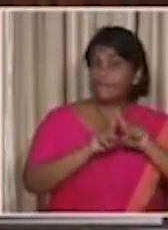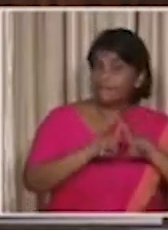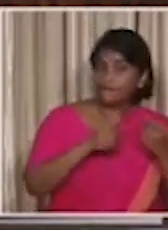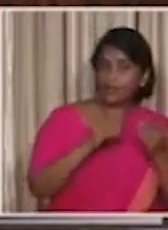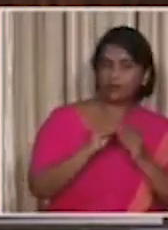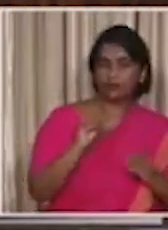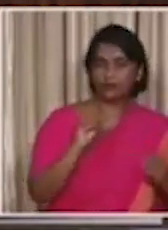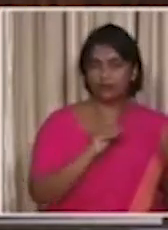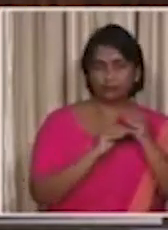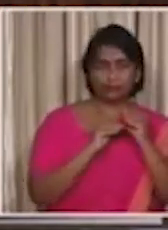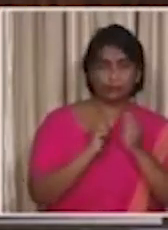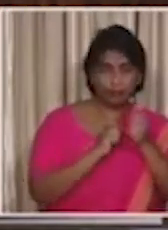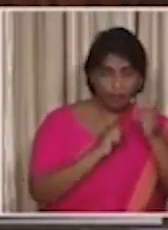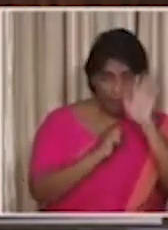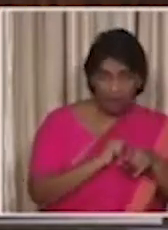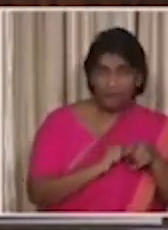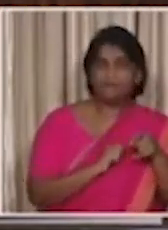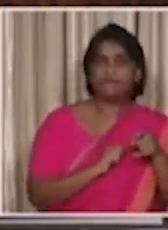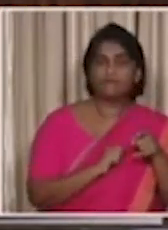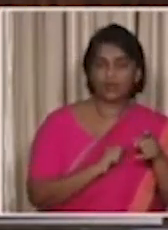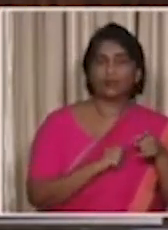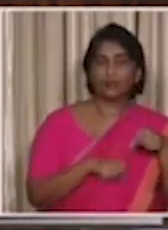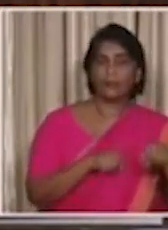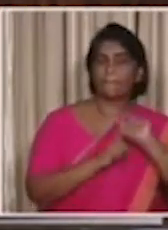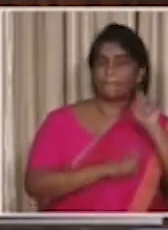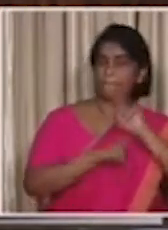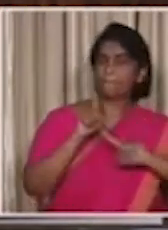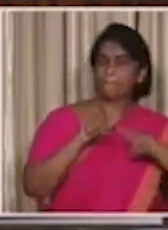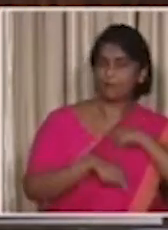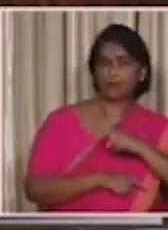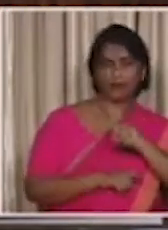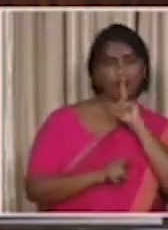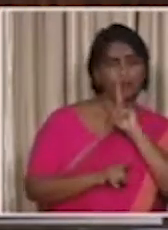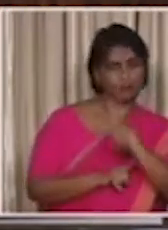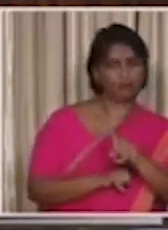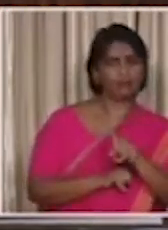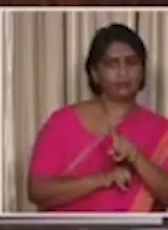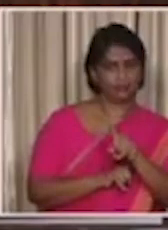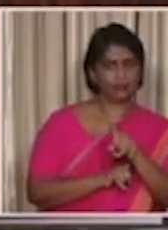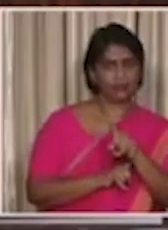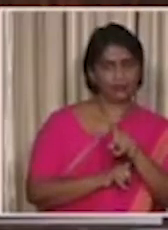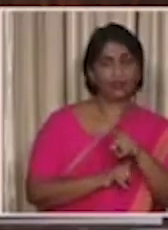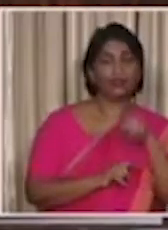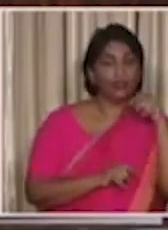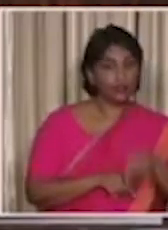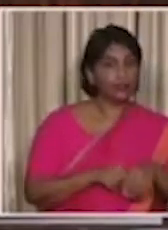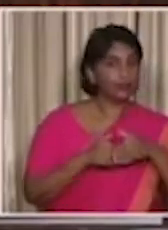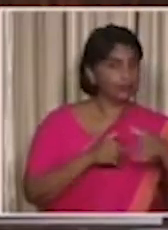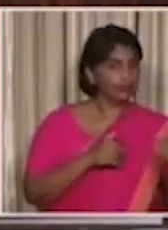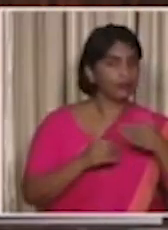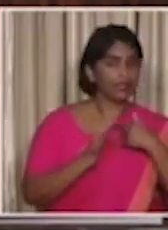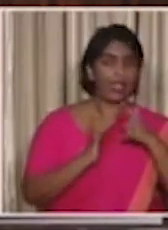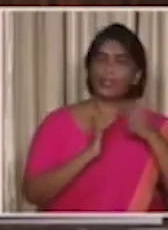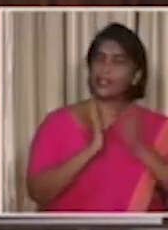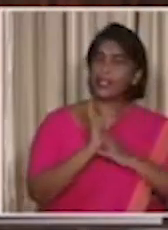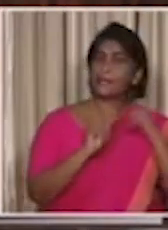විකල්ප මාර්ගයක් ඇත්නම් එය මේ සභාවට ඉදිරිපත් කරන ලෙසයි. මේ වන විට අපි ජාත්‍යන්තර මූල්‍ය අරමුදල